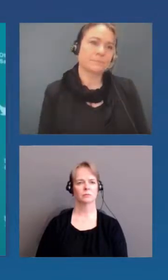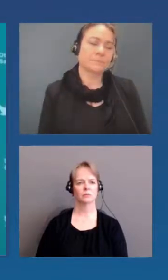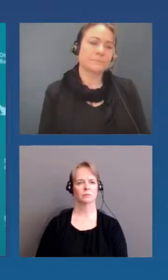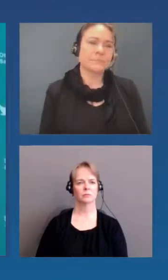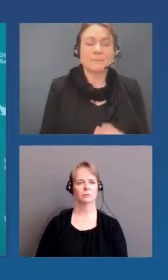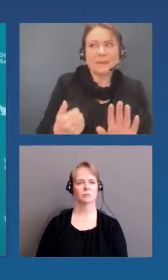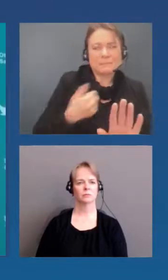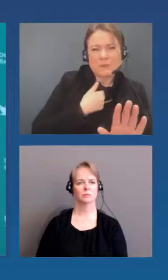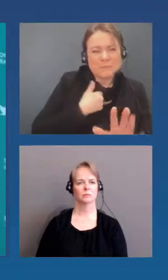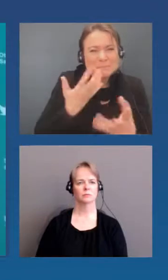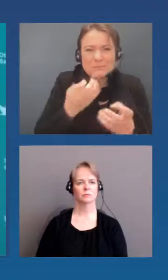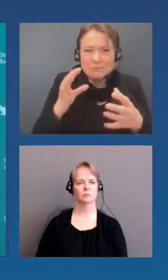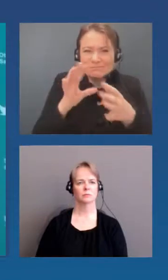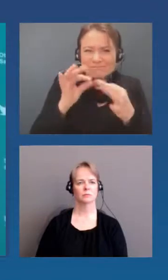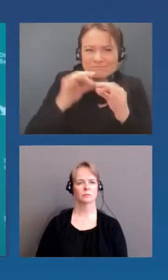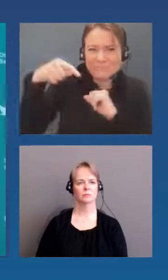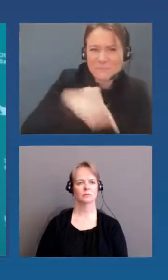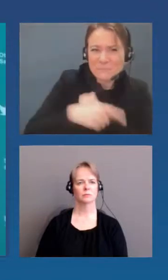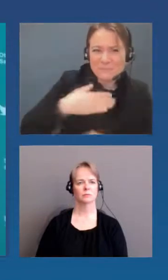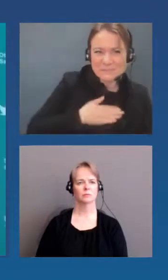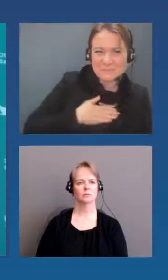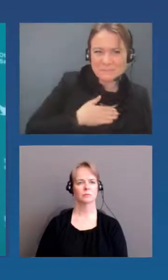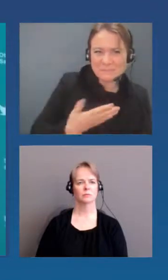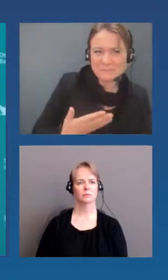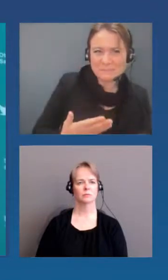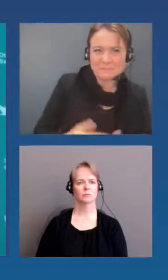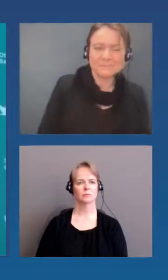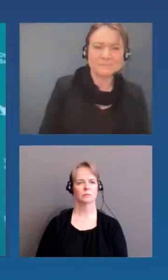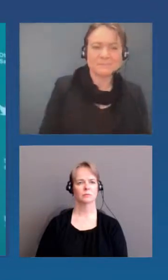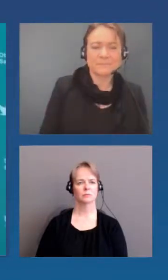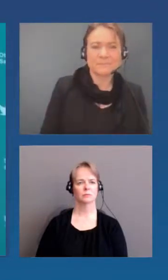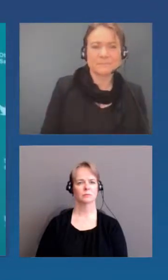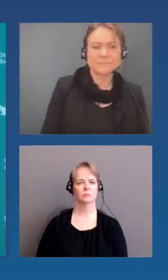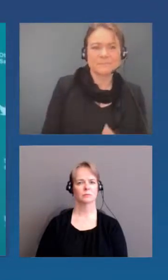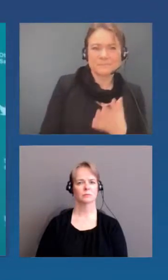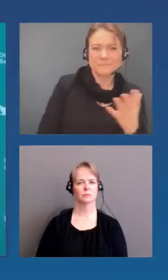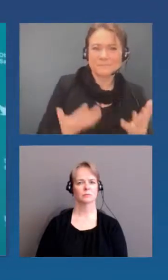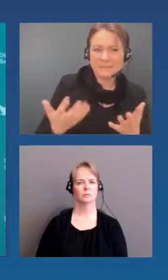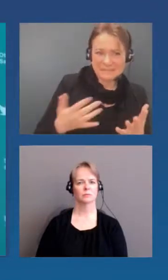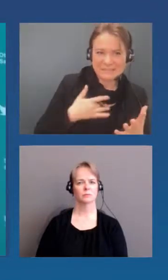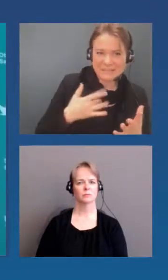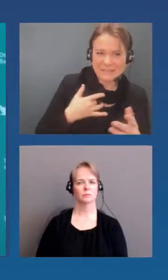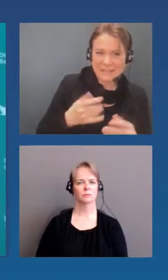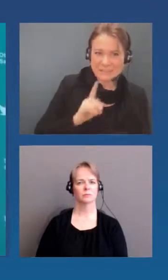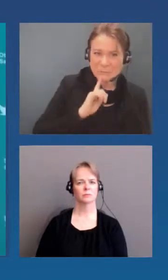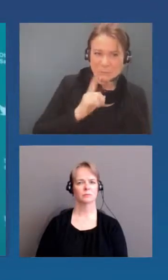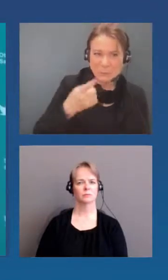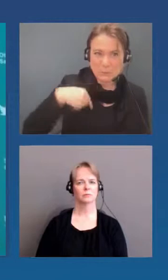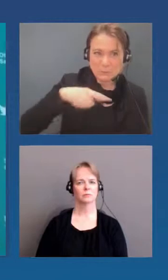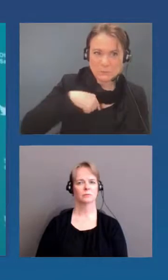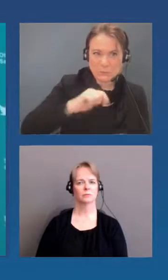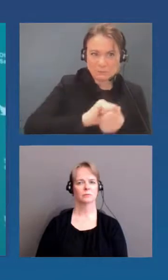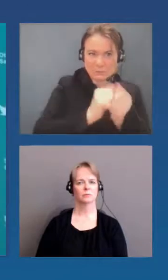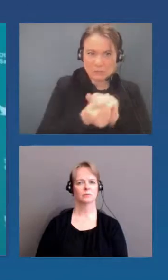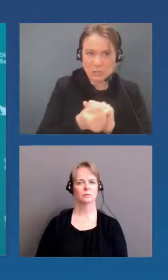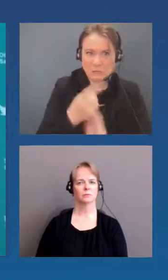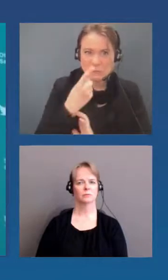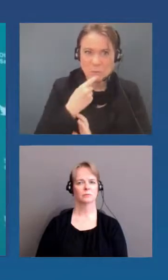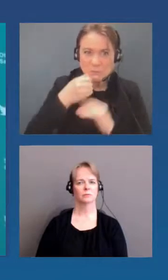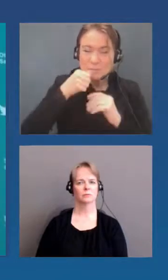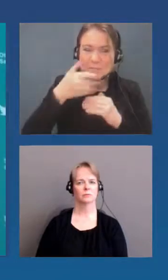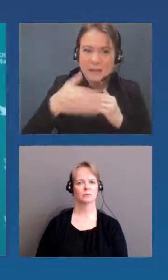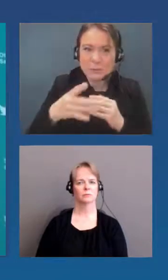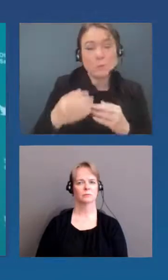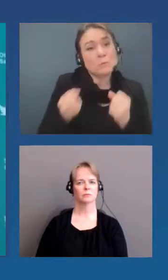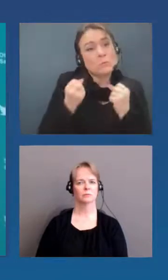je voulais vous entendre un peu plus là-dessus, dans le fond. Est-ce que c'est à peu près certain qu'on va se retrouver en zone rouge bientôt ou il y a encore